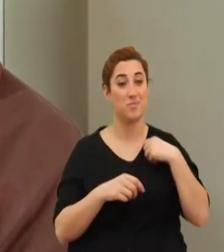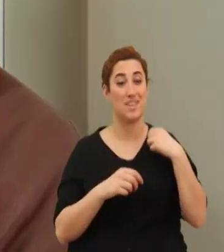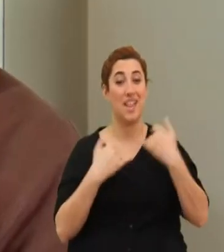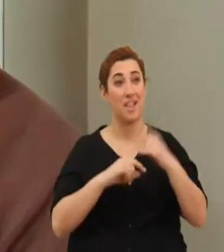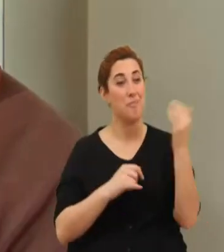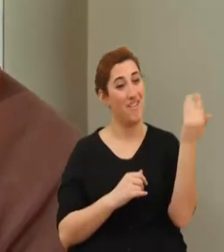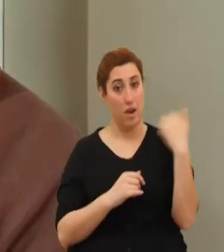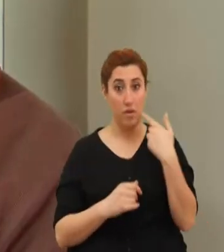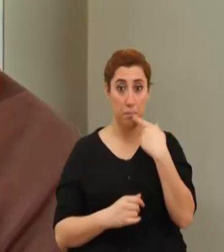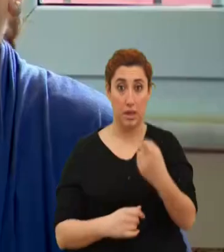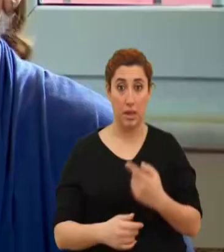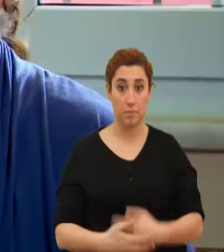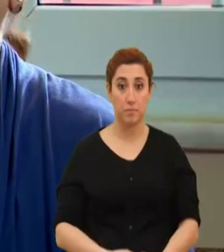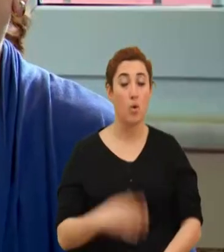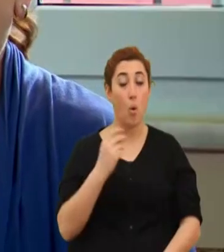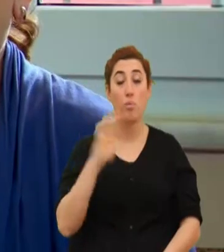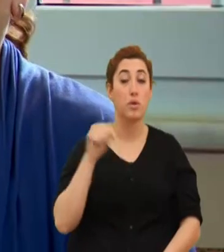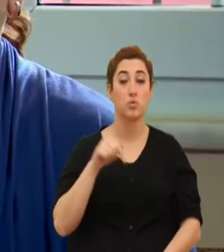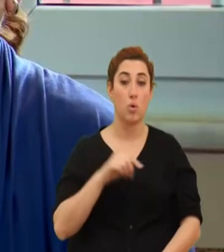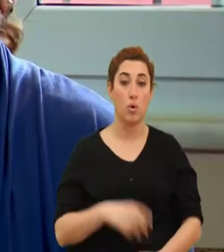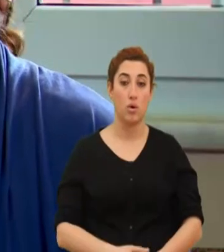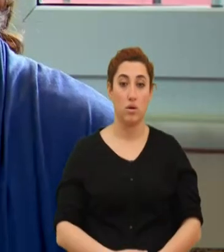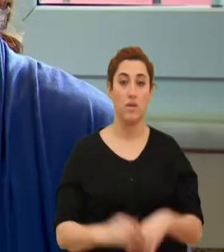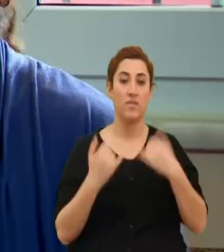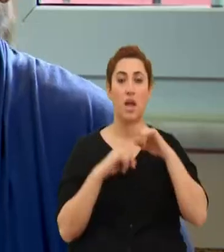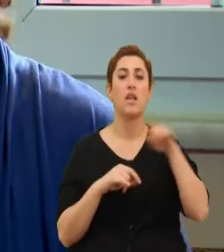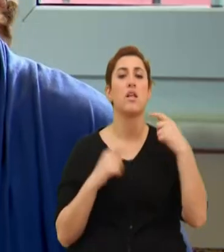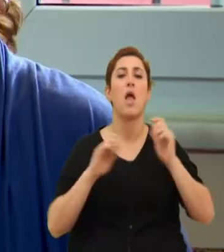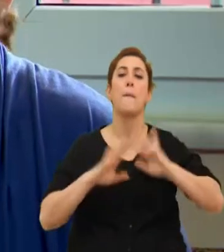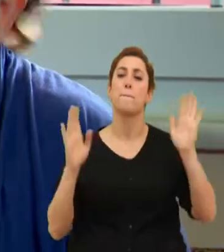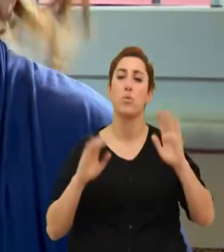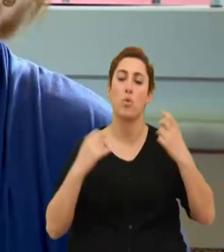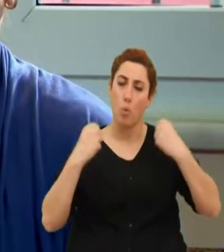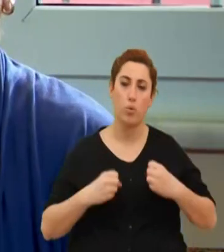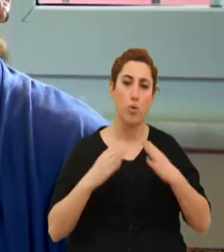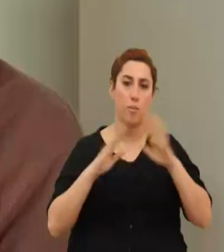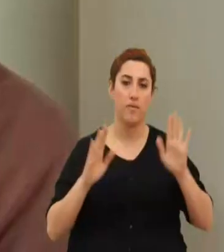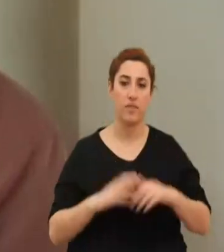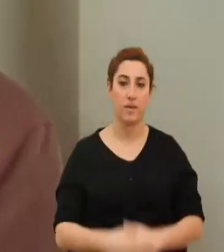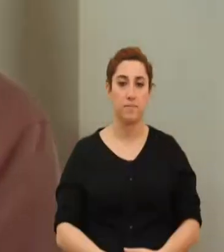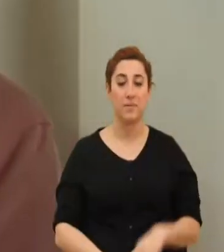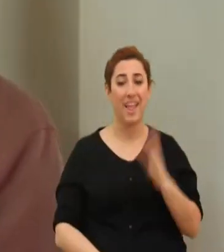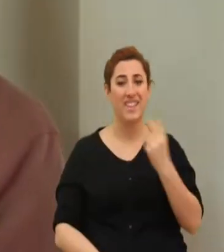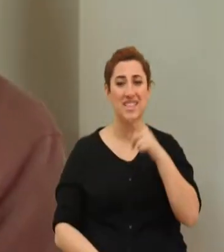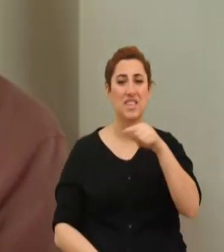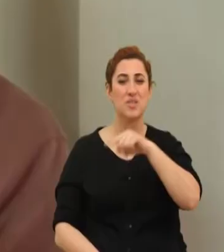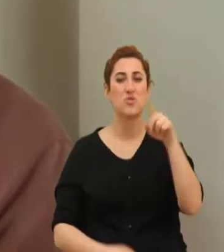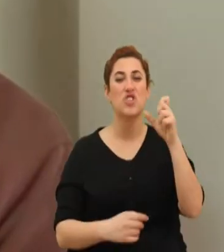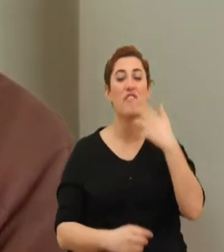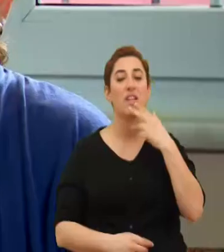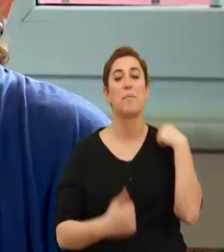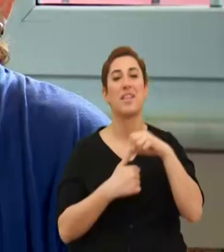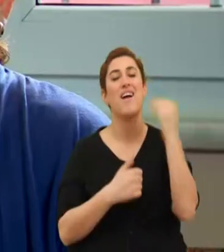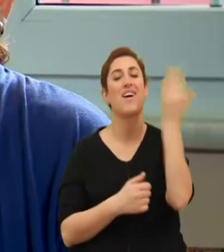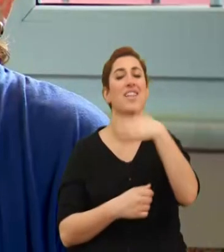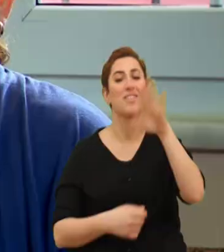tatil parası mı isteyeceğiz dünürden? Olmaz öyle şey. Tatil matil yapmıyoruz. Oturuyoruz evde. Ya en iyisi siz bu Cevriye Hanım'a bir